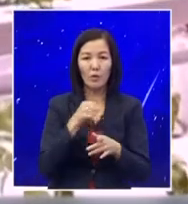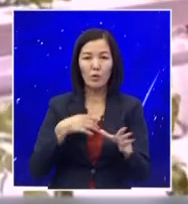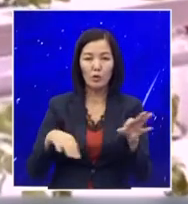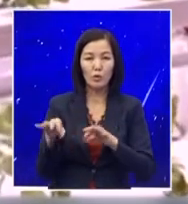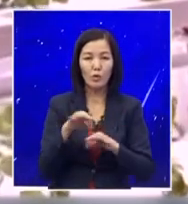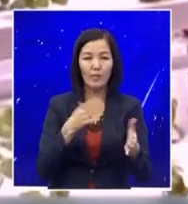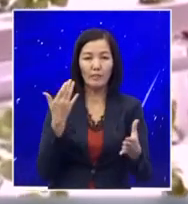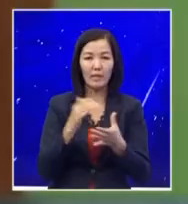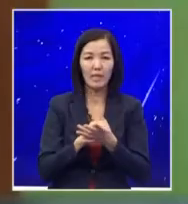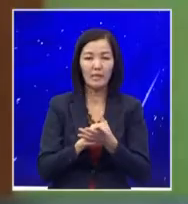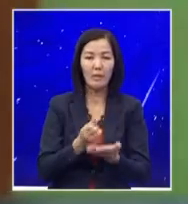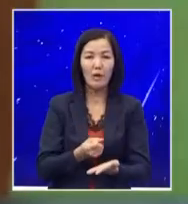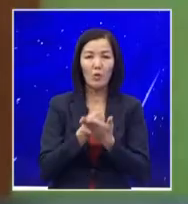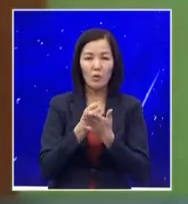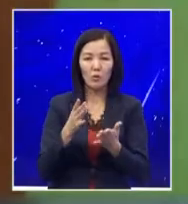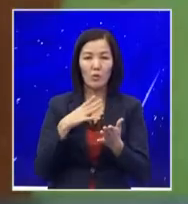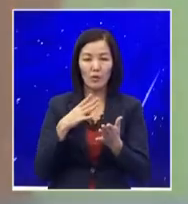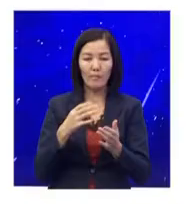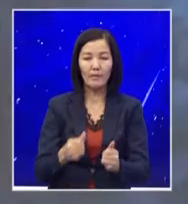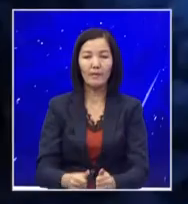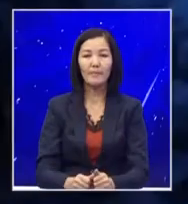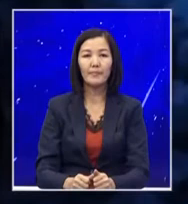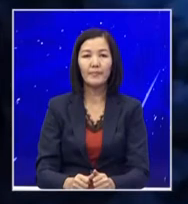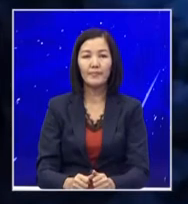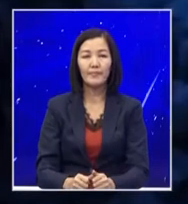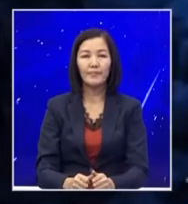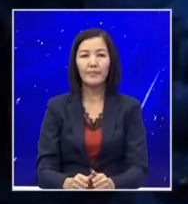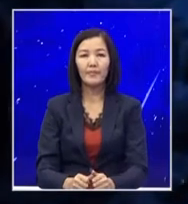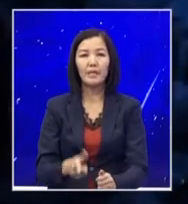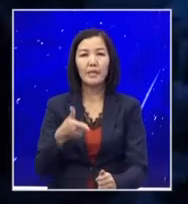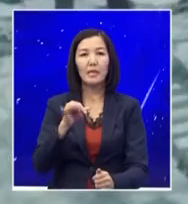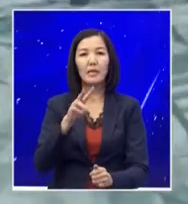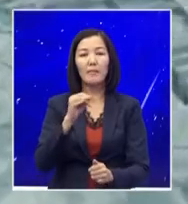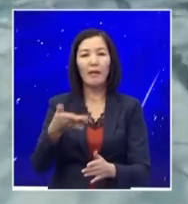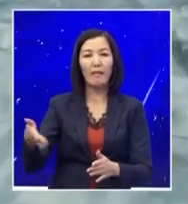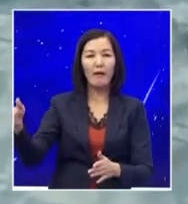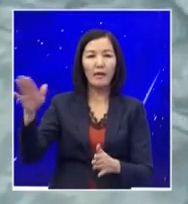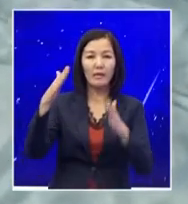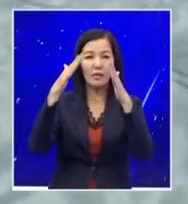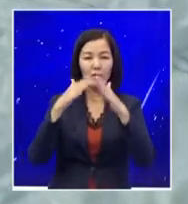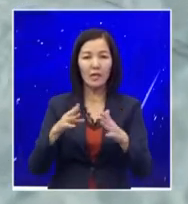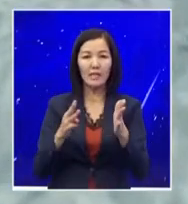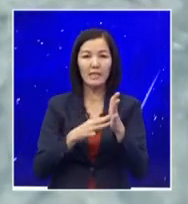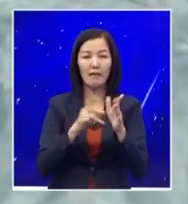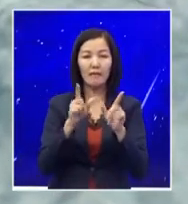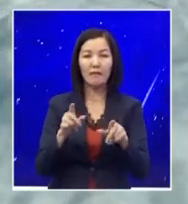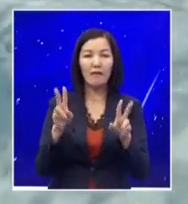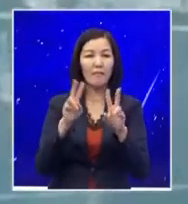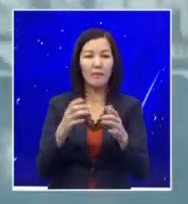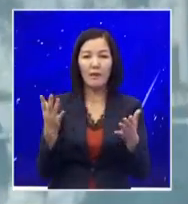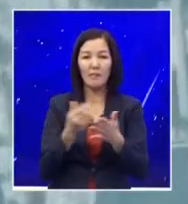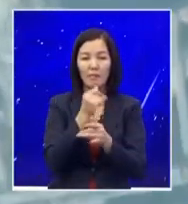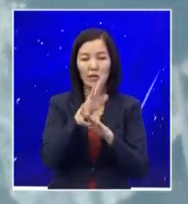таныстырып, олардың қолдауына ие болған. Гималай шыңына шықпақшы болған 8 альпинист табылмай жатыр.